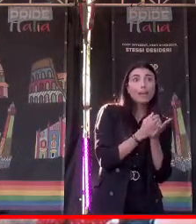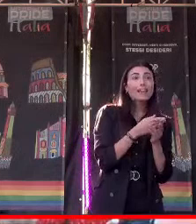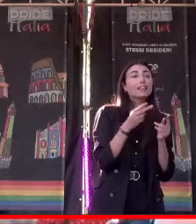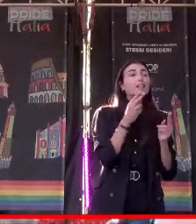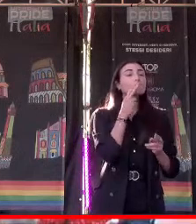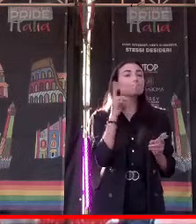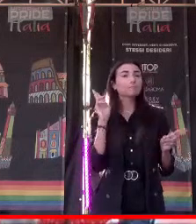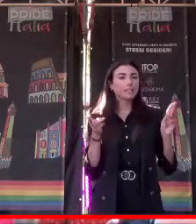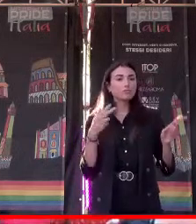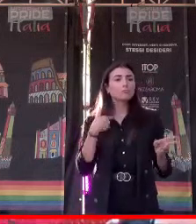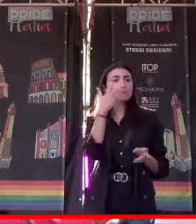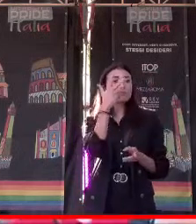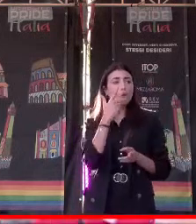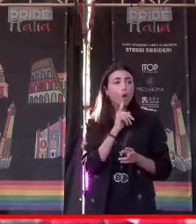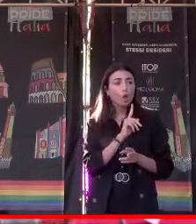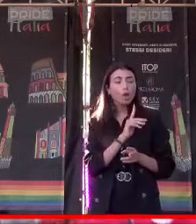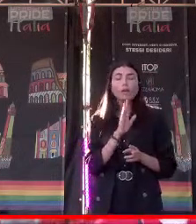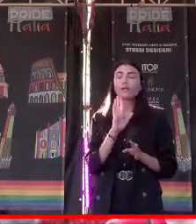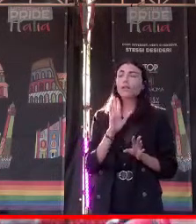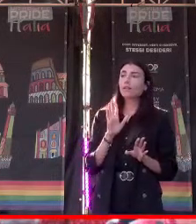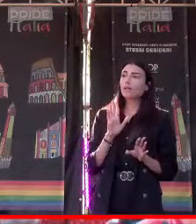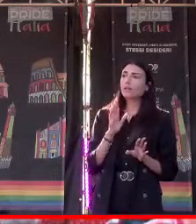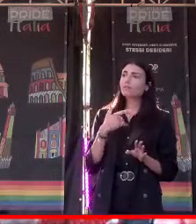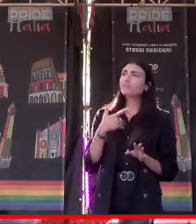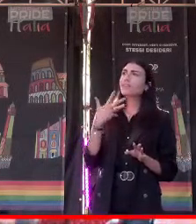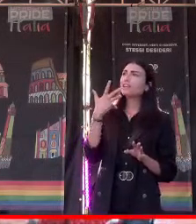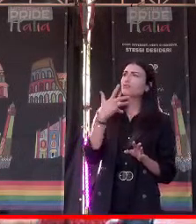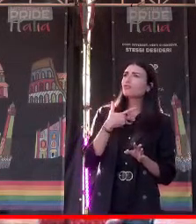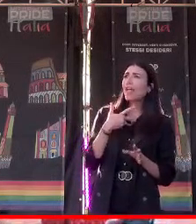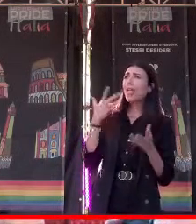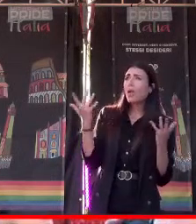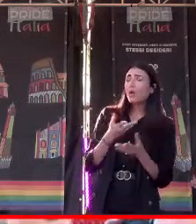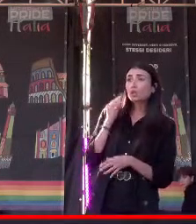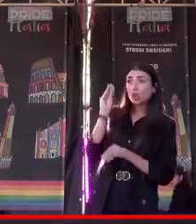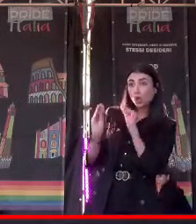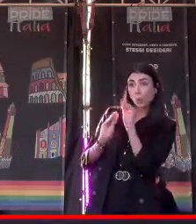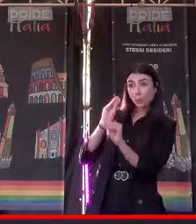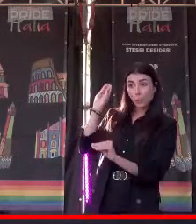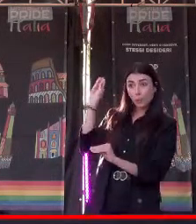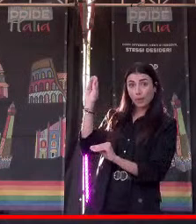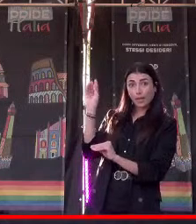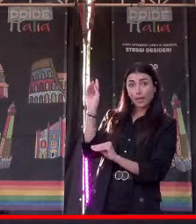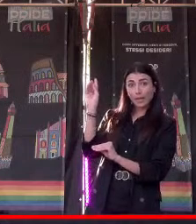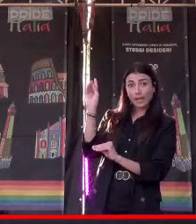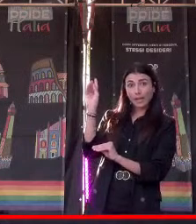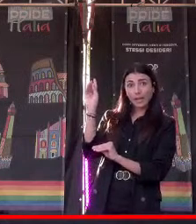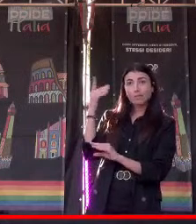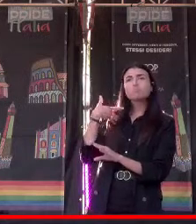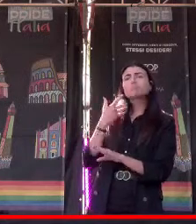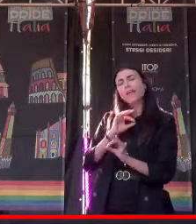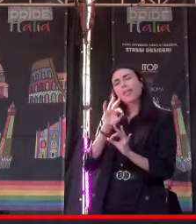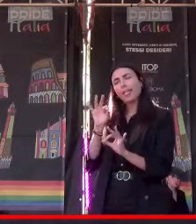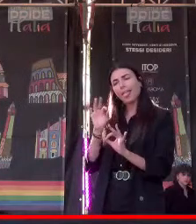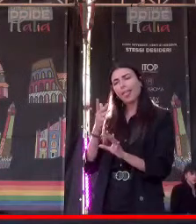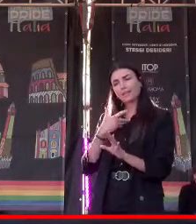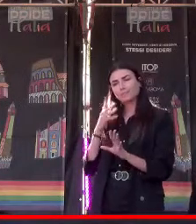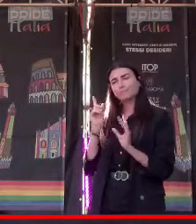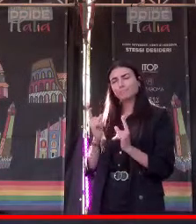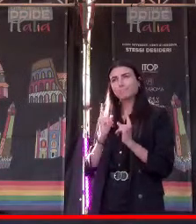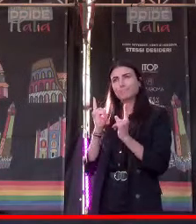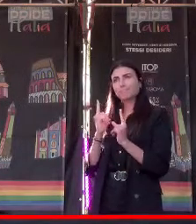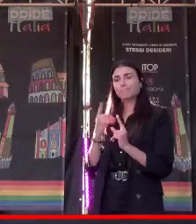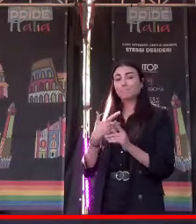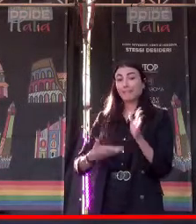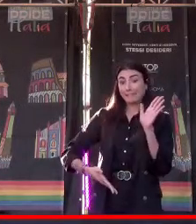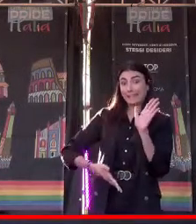certo. Io vorrei... Senta, ma abbiamo qualcosa da chiedergli a questo presidente? Mo ci arriviamo, io prima... Dai, è che questo